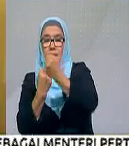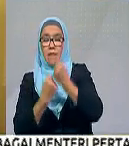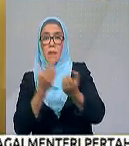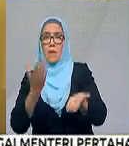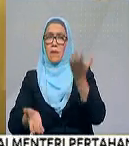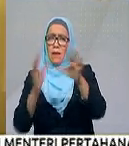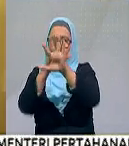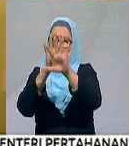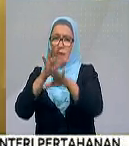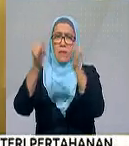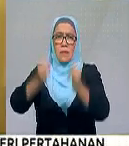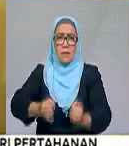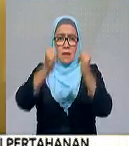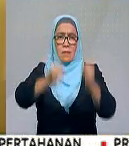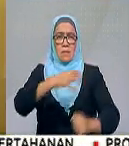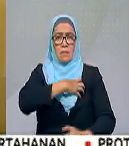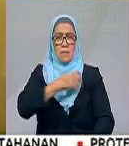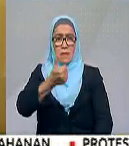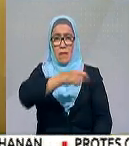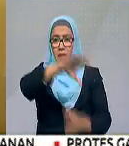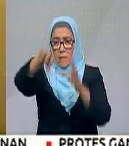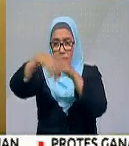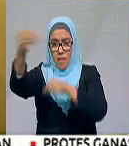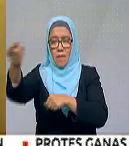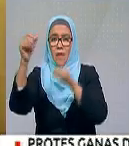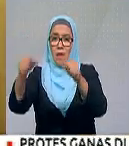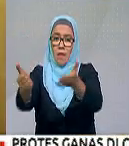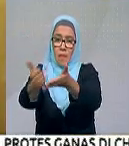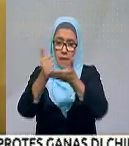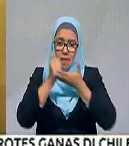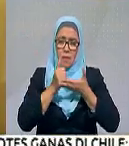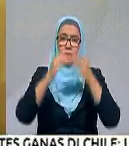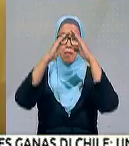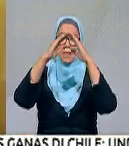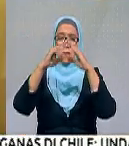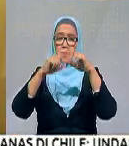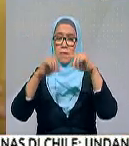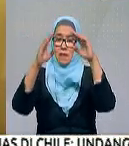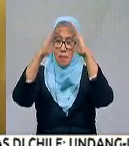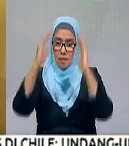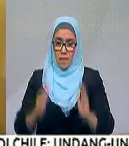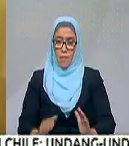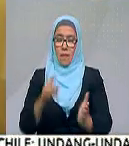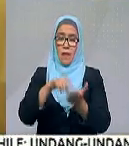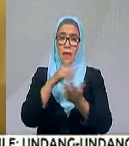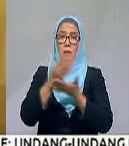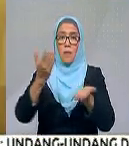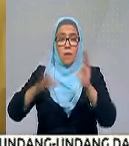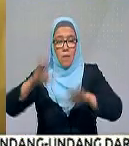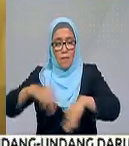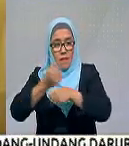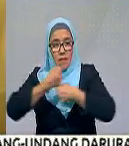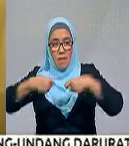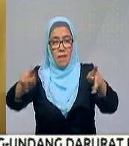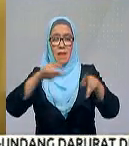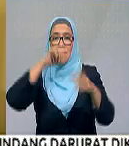di luar sana yang ingin membantu Pondok Moden Darussalam Si Jangkang ni. Mungkin tak dapat ruang ataupun tak kenal lagi, mungkin dengan ada